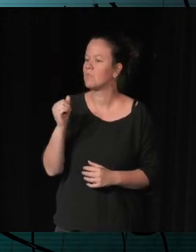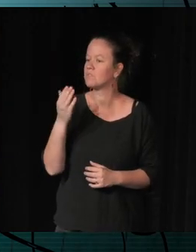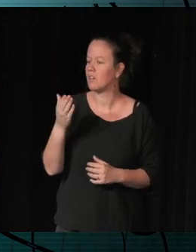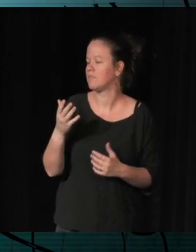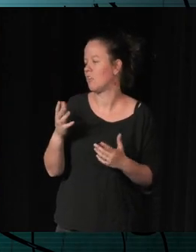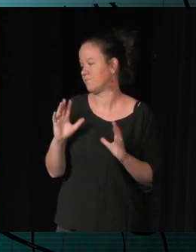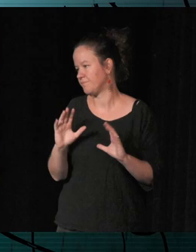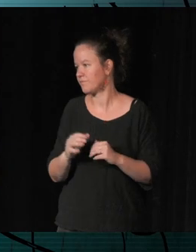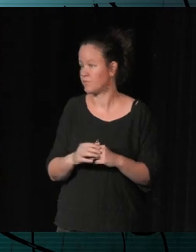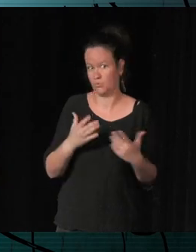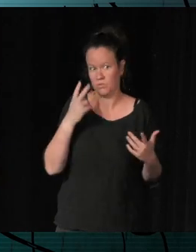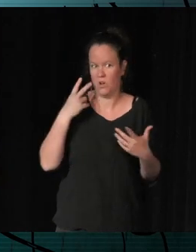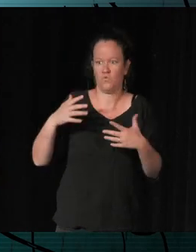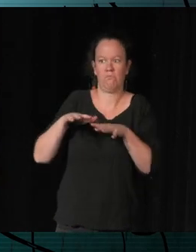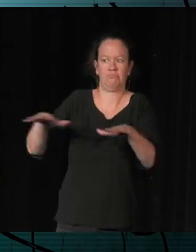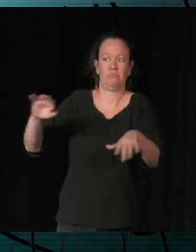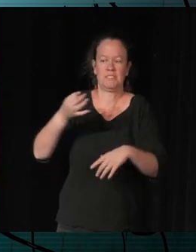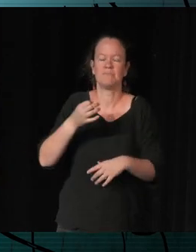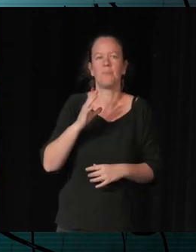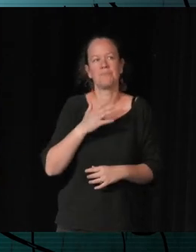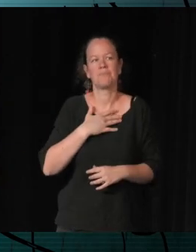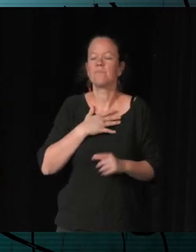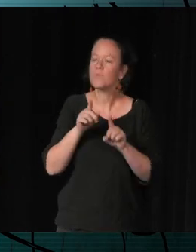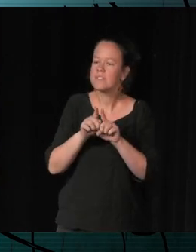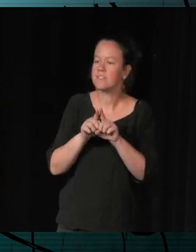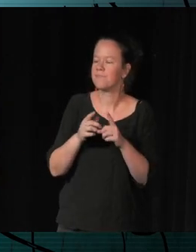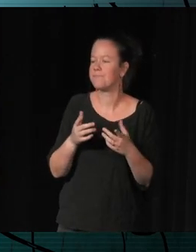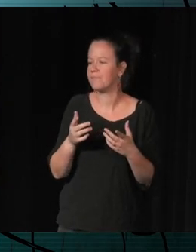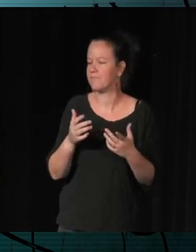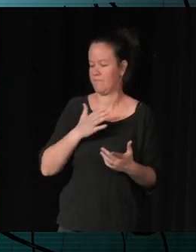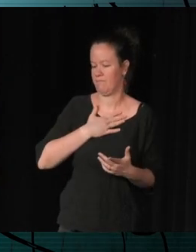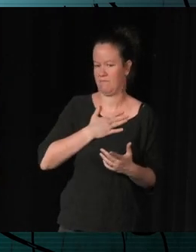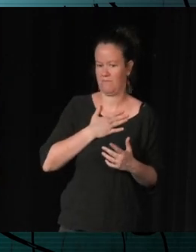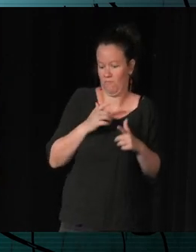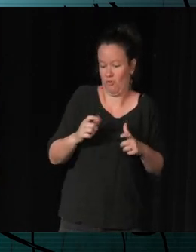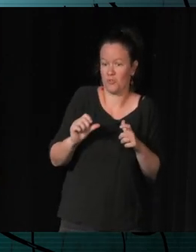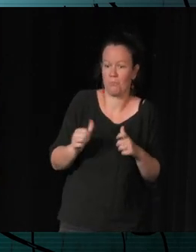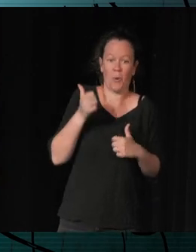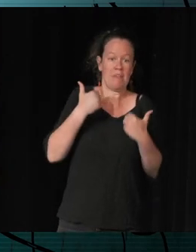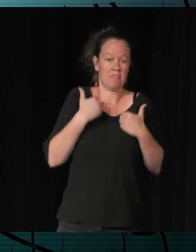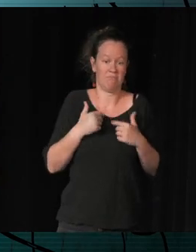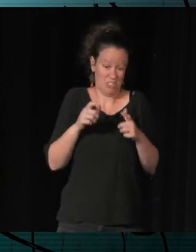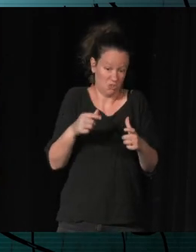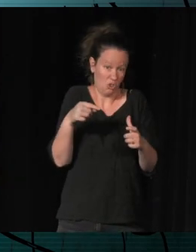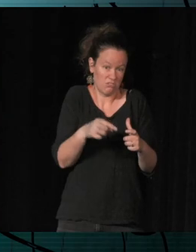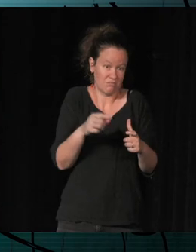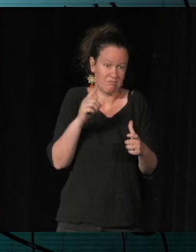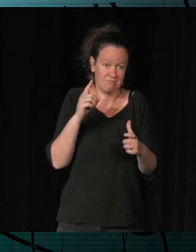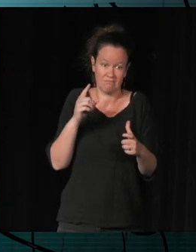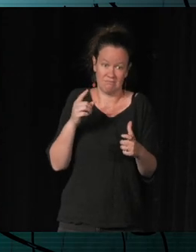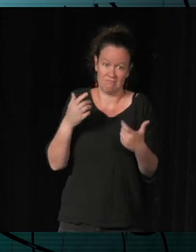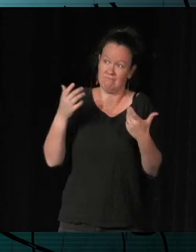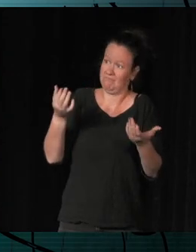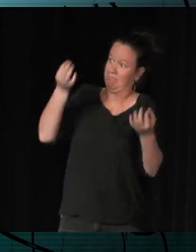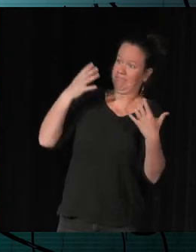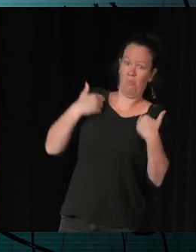tout alors après euh ok j'ai eu la chance d'être le premier à le faire mais le c'est le la littérature et le